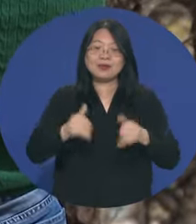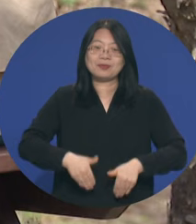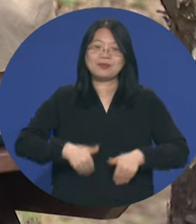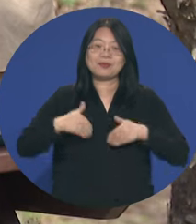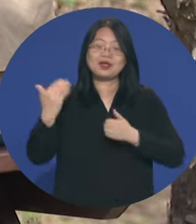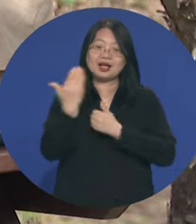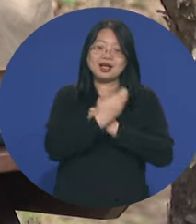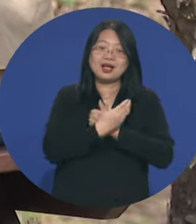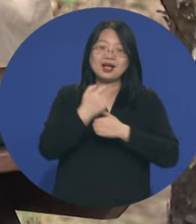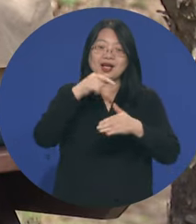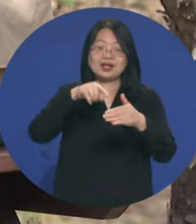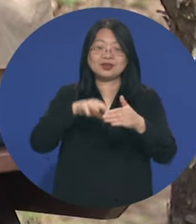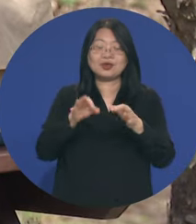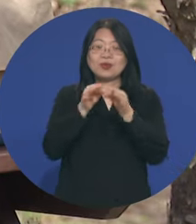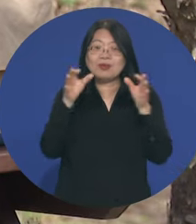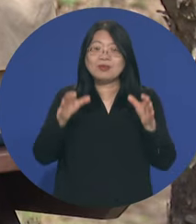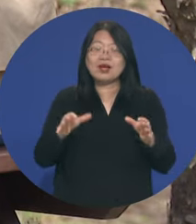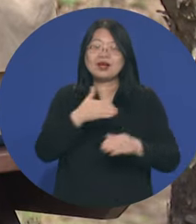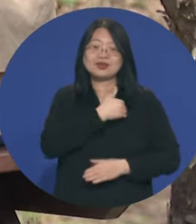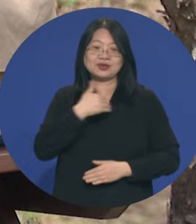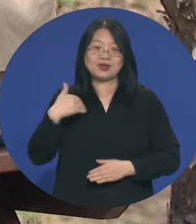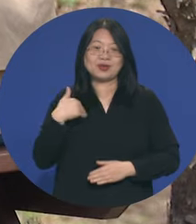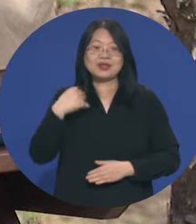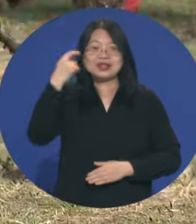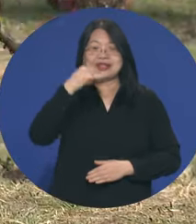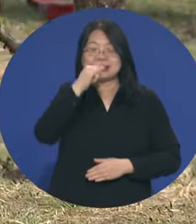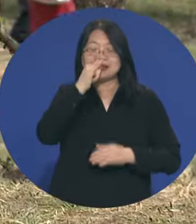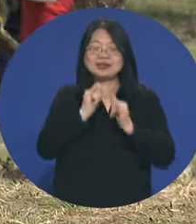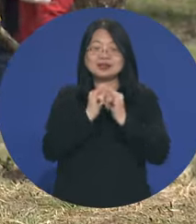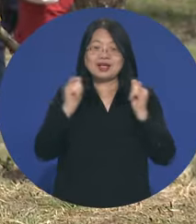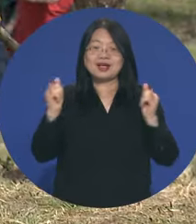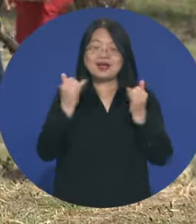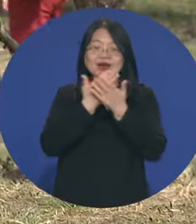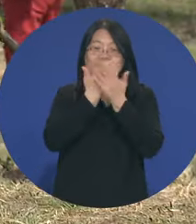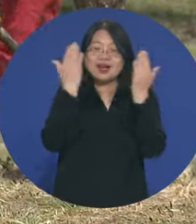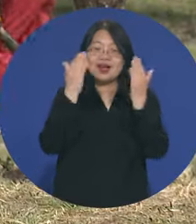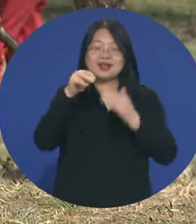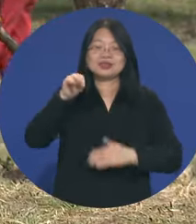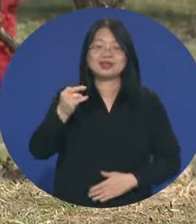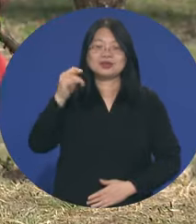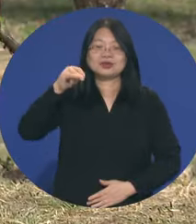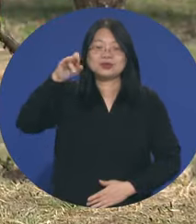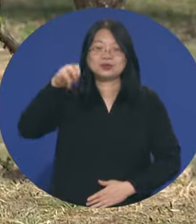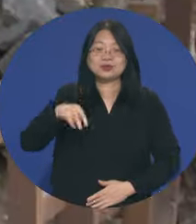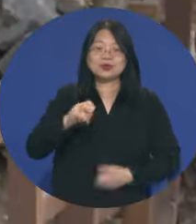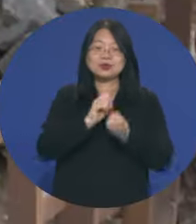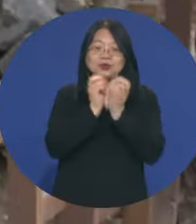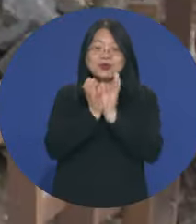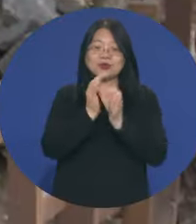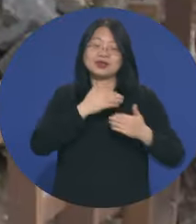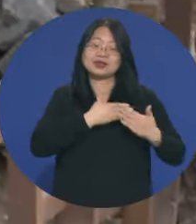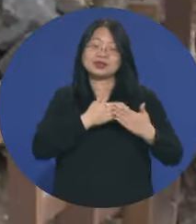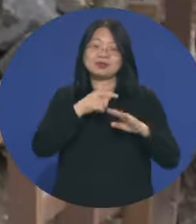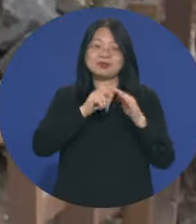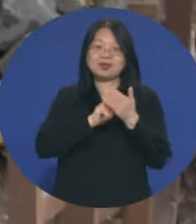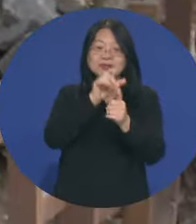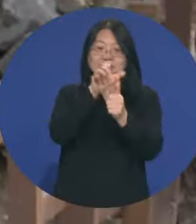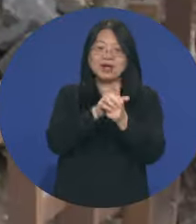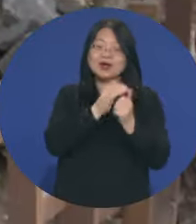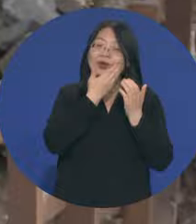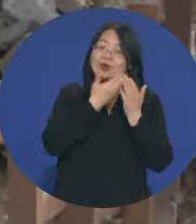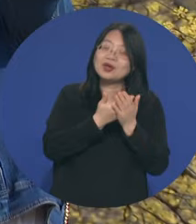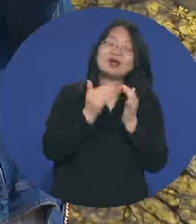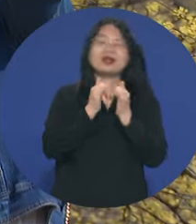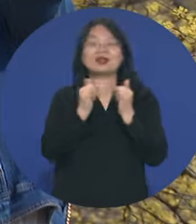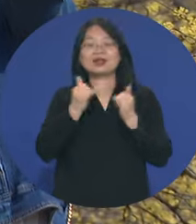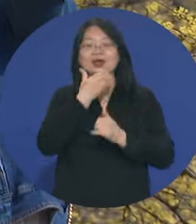안아줍니다. 그 안에서 오랜만에 여유를 만끽하는 사람들. 활짝 핀 산수유꽃에 들뜬 마음을 맡기고 소중한